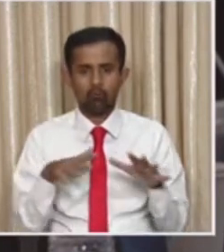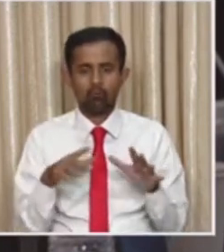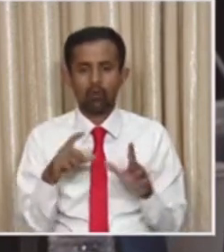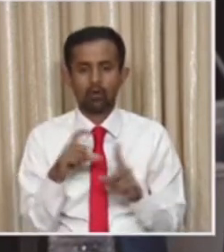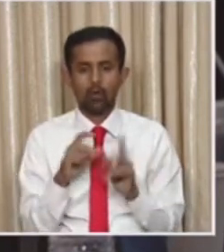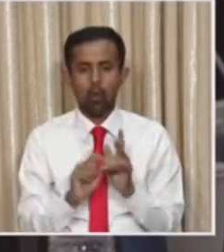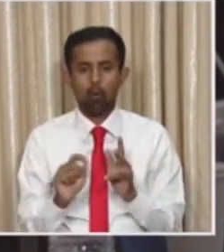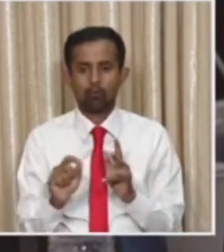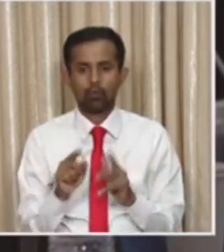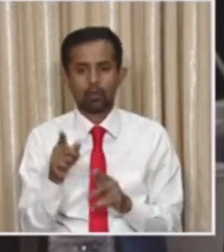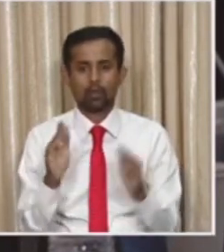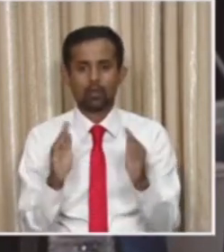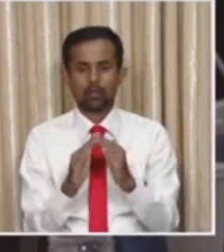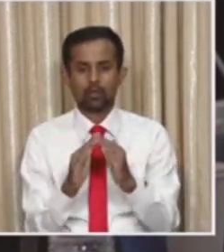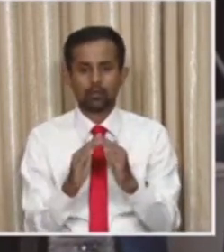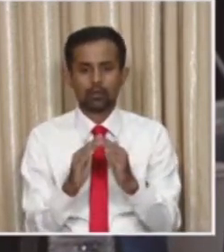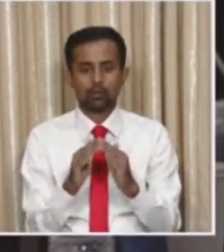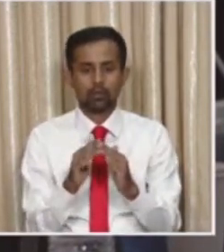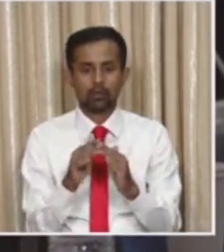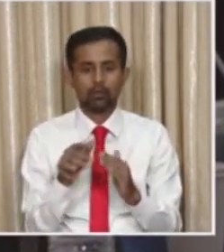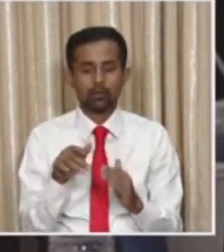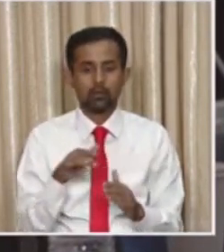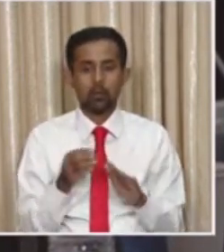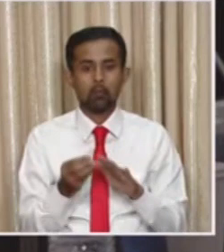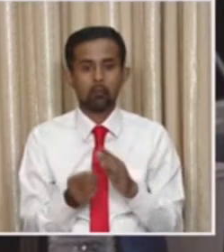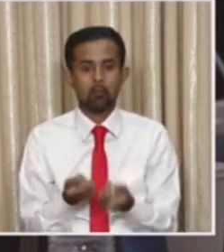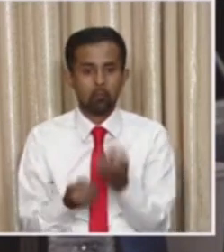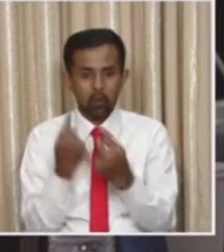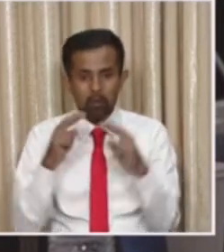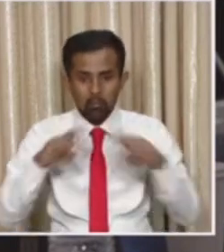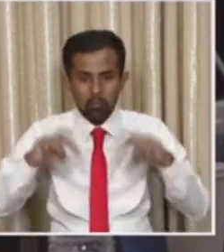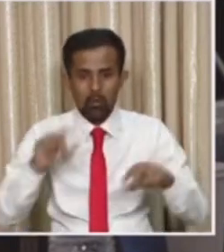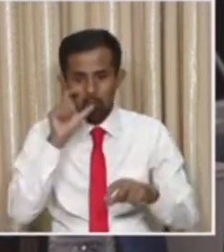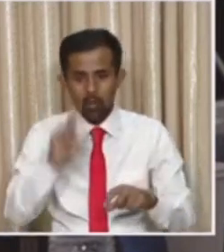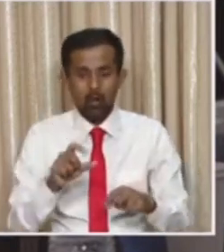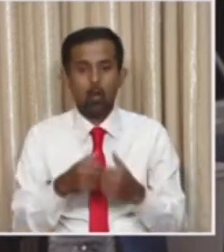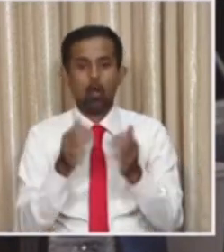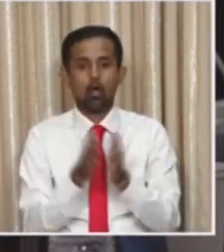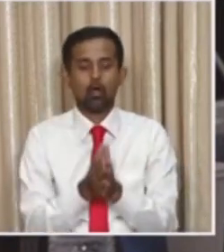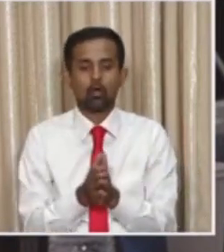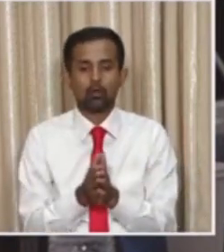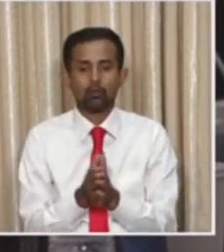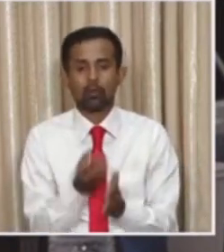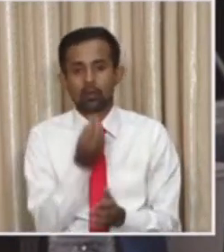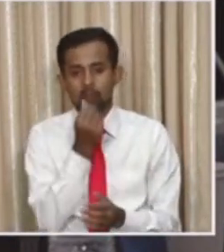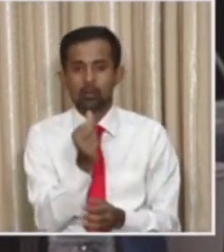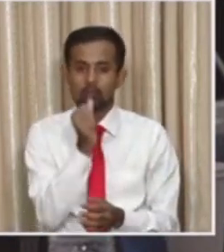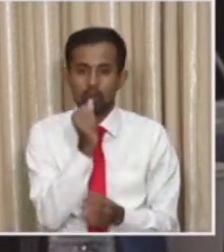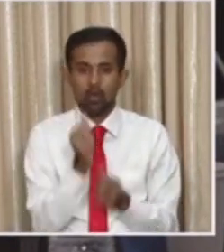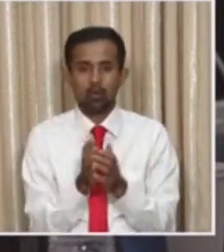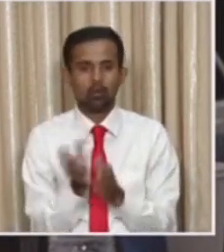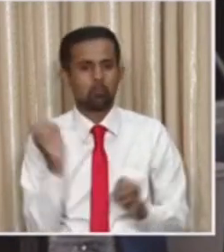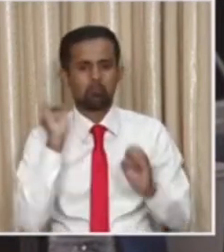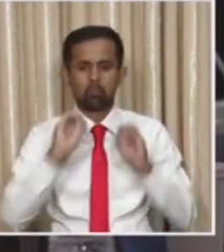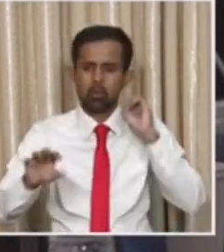திடீரென முன்னனுமதியின்றி சென்று சோதனையிடப்பட்டிருக்கின்றது. அங்கிருந்த உணவுப் பொருட்கள் அனைத்தும் கொட்டி சிந்தப்பட்டிருக்கின்றது. ஏனென்று கேள்வி கேட்ட பொழுது அவரை